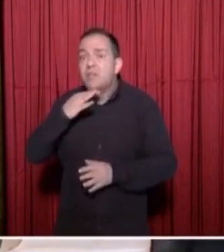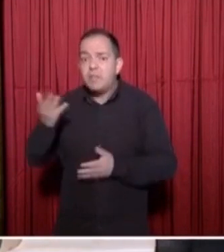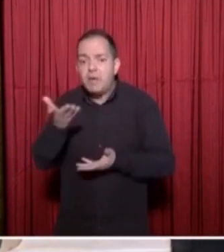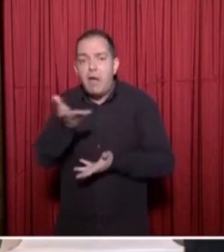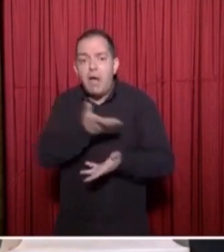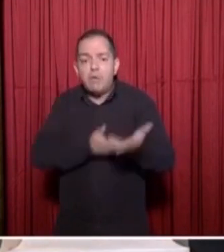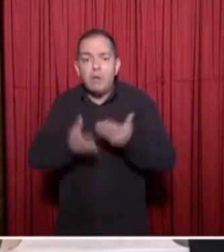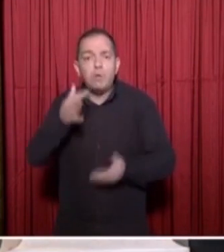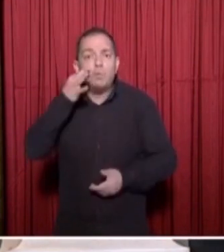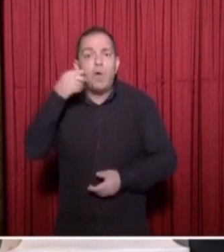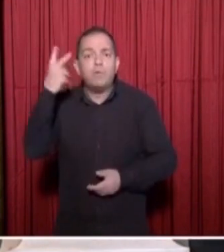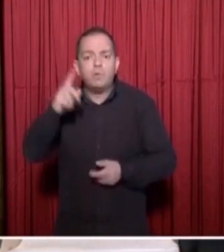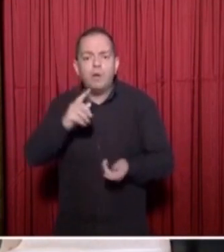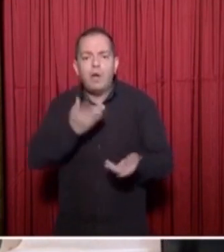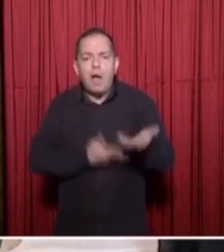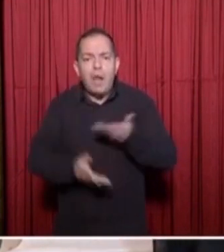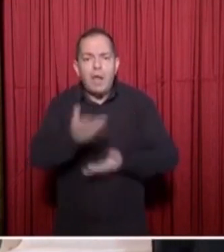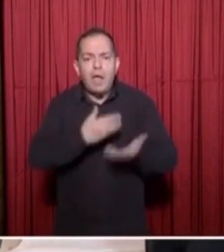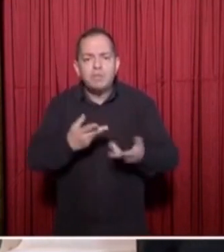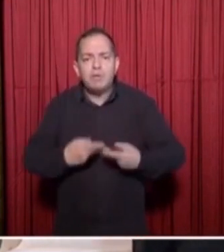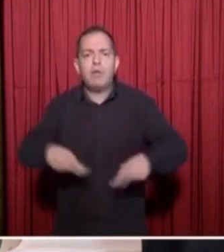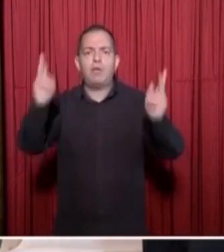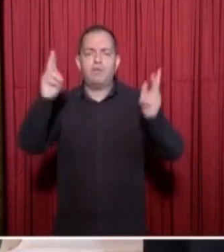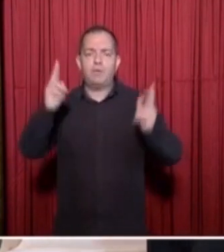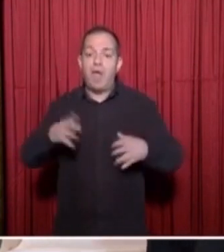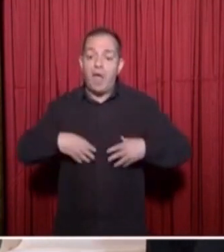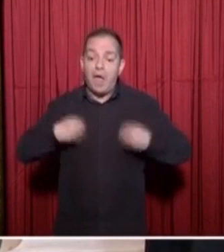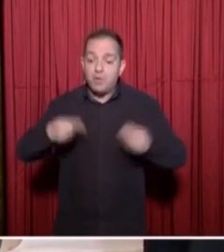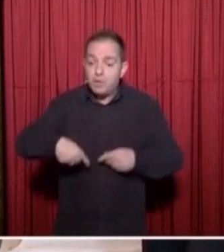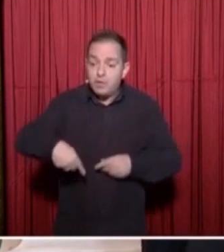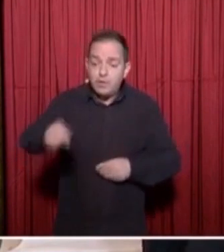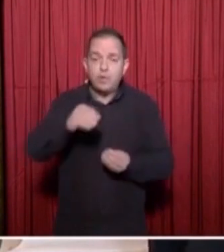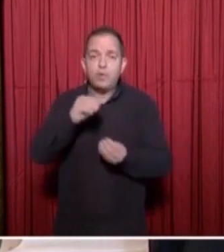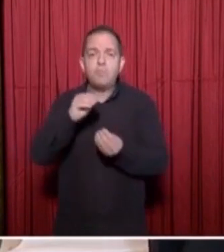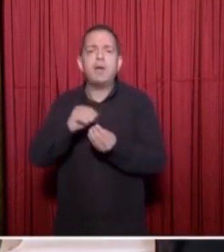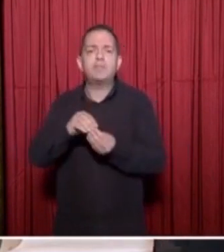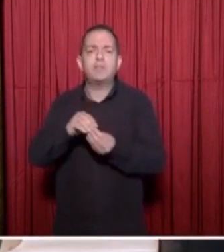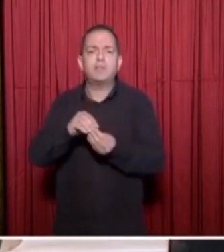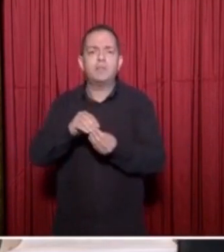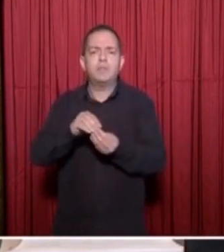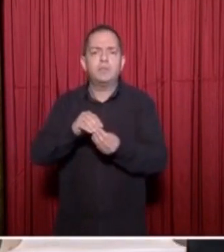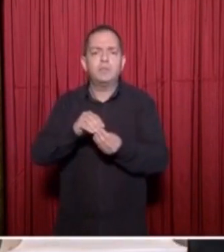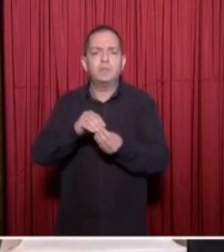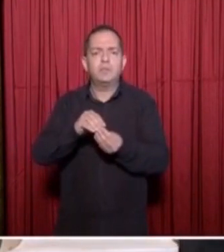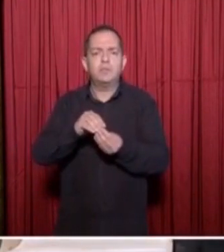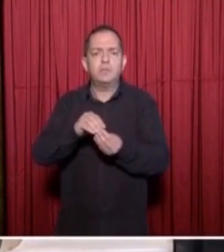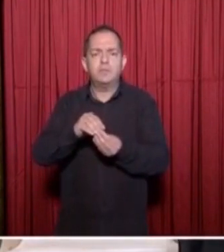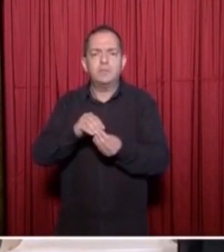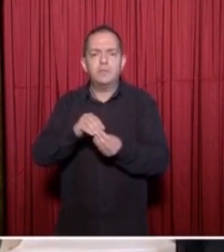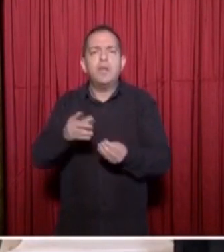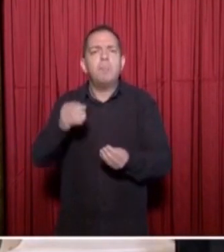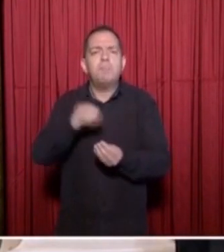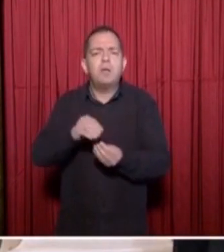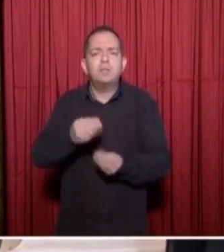αντίπολων. Εύχομαι αυτό το Πάσχα που είναι διάβασης